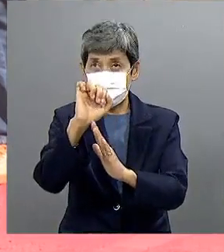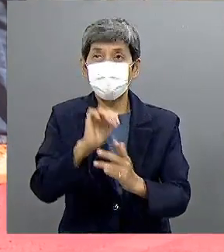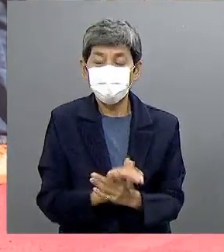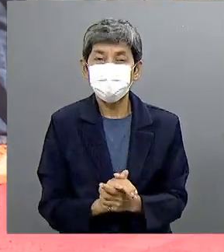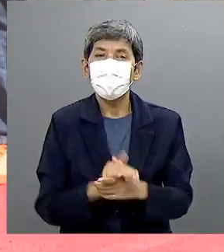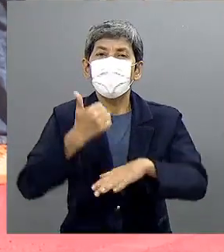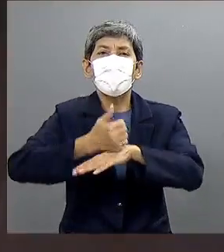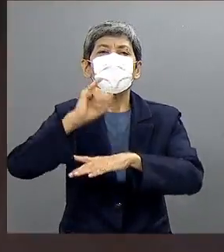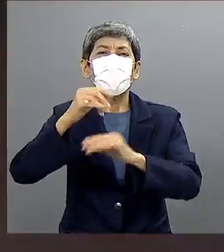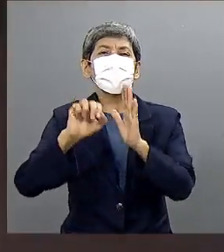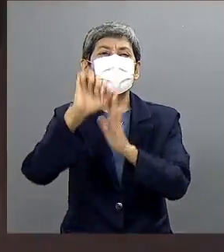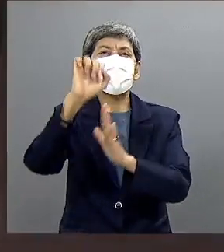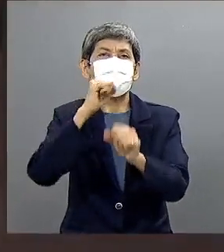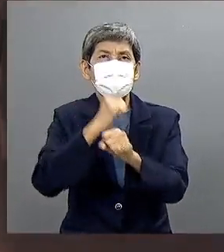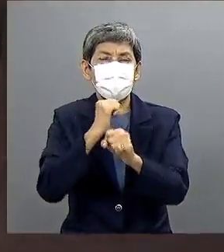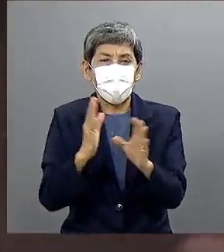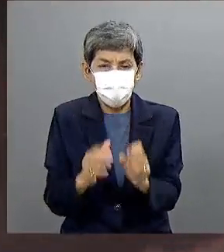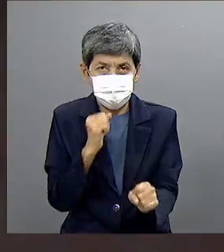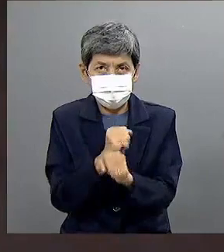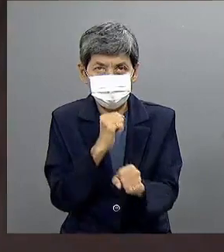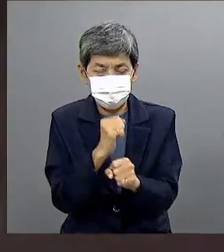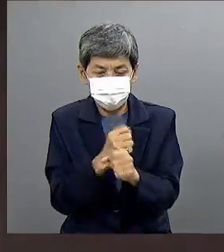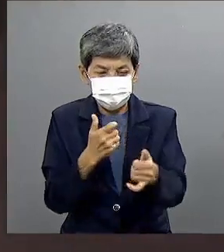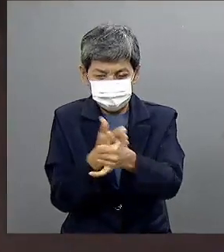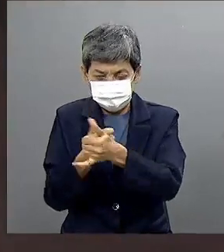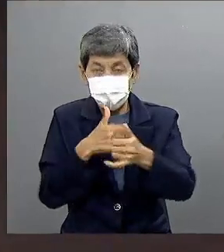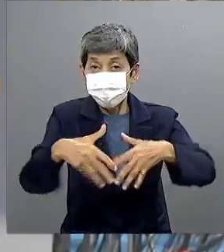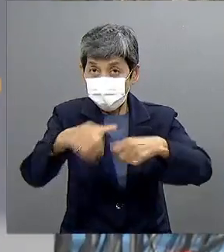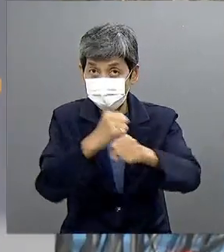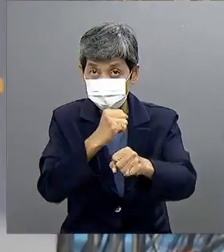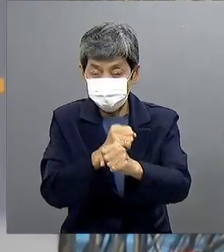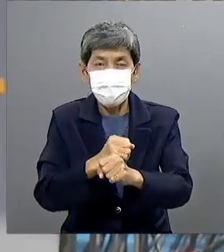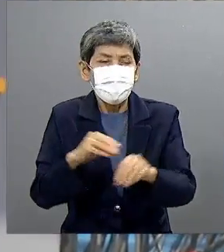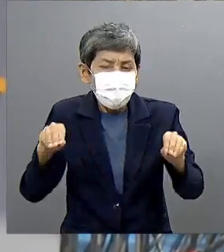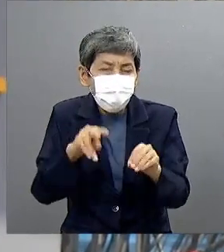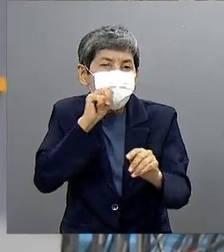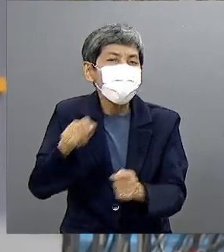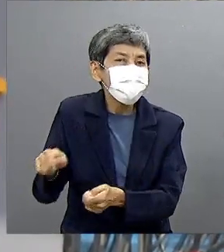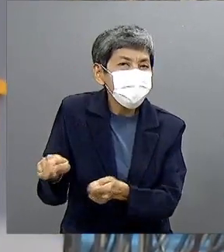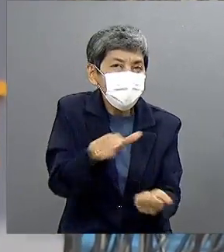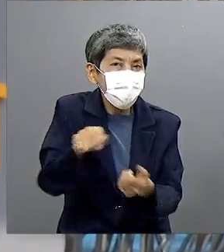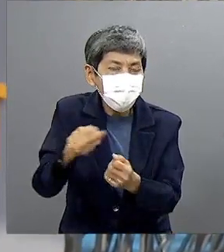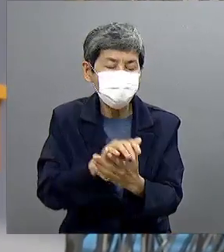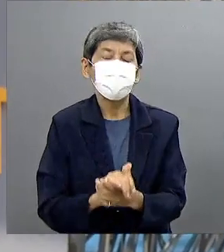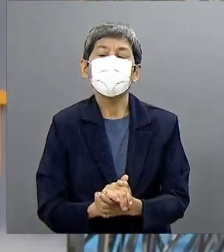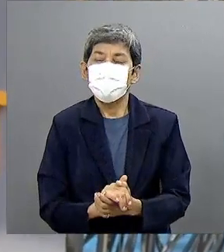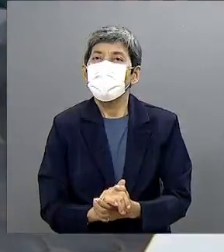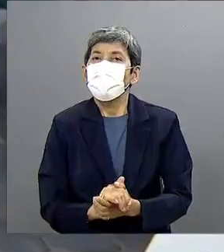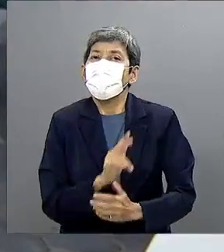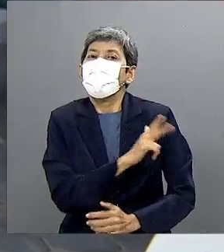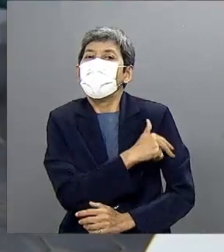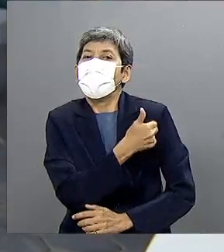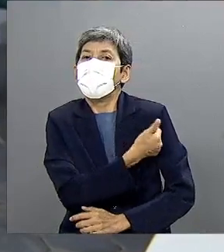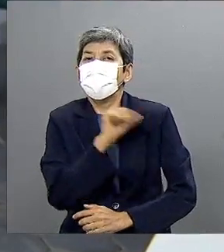จังหวัดสั่งให้เจ้าหน้าที่เร่งฉีดวัคซีนให้กับประชาชนเพื่อรอรับช่วงเทศกาลสงกรานต์ขณะที่นายแพทย์สาธารณสุขจังหวัดเชียงใ